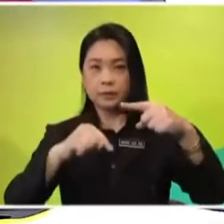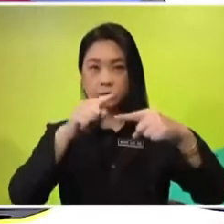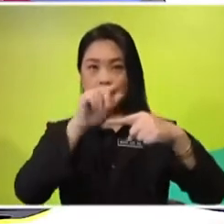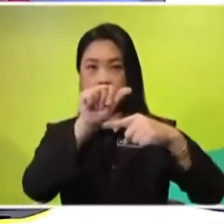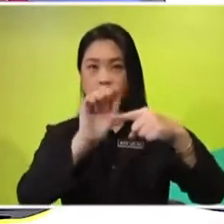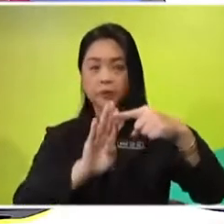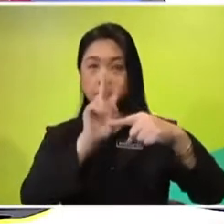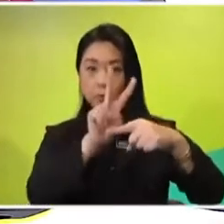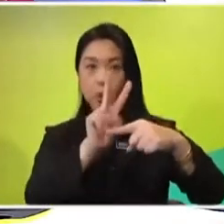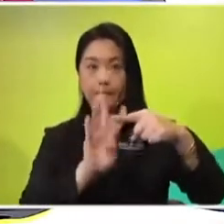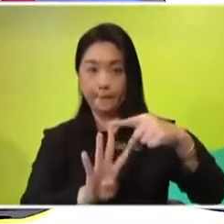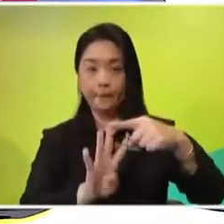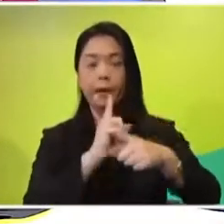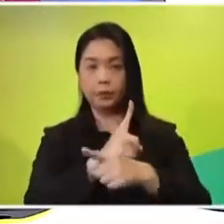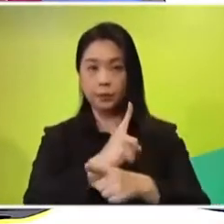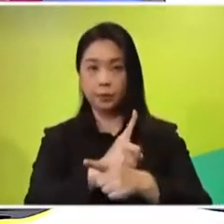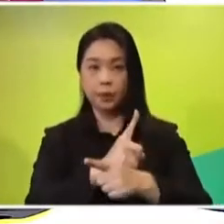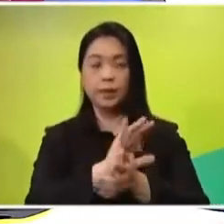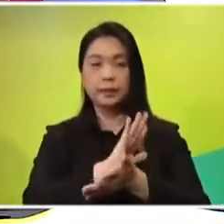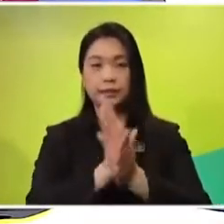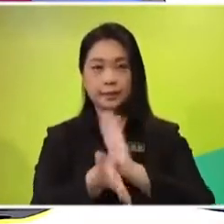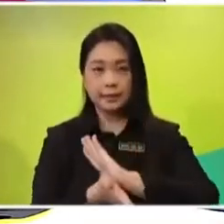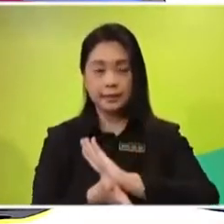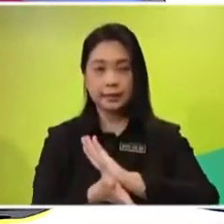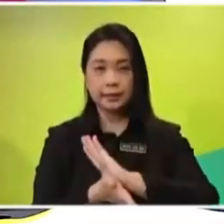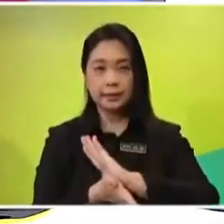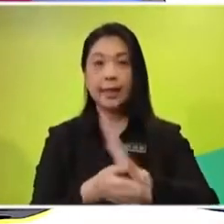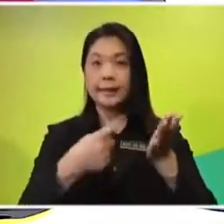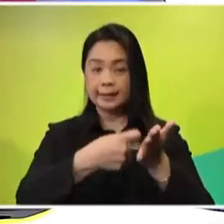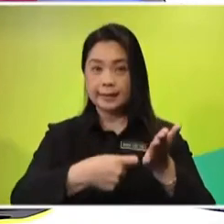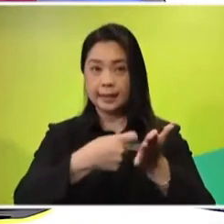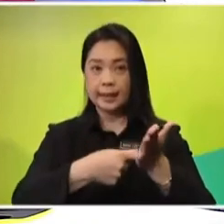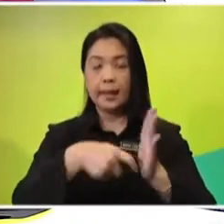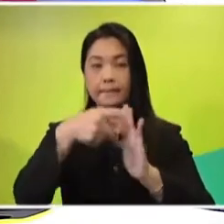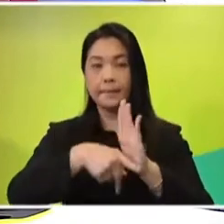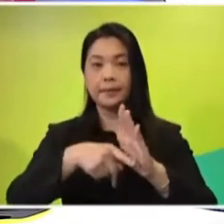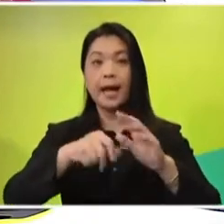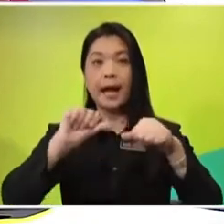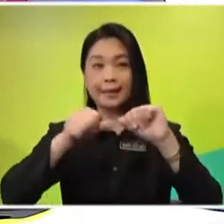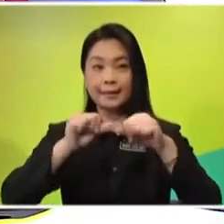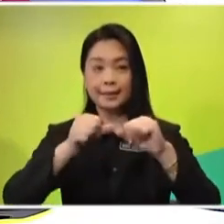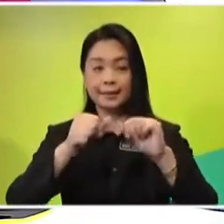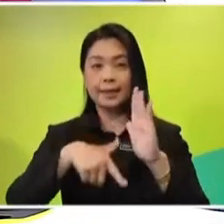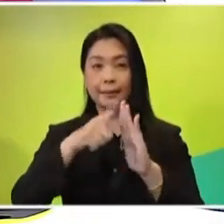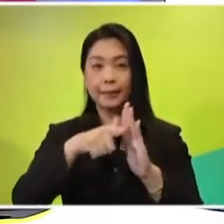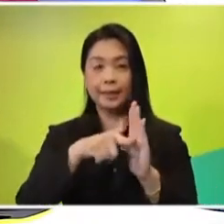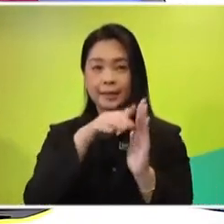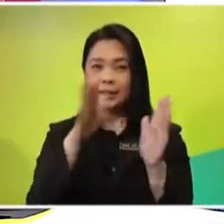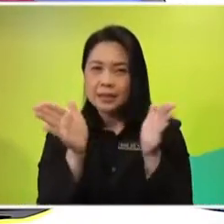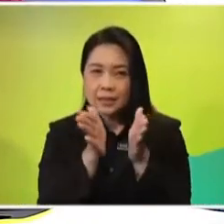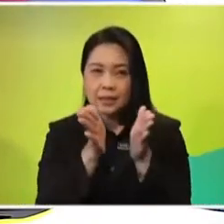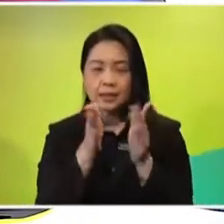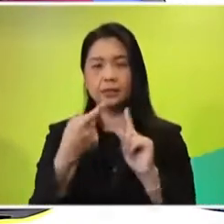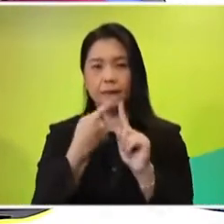kan? Okey. Jadi nilai pengangka dia lebih kecil daripada penyebut